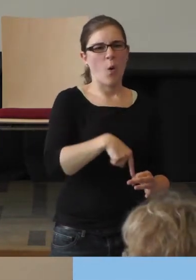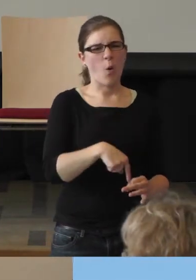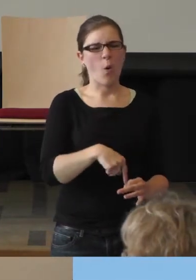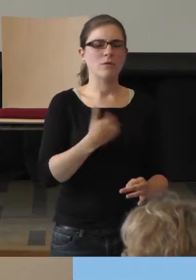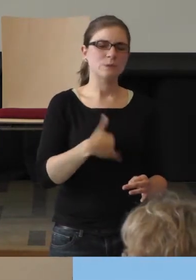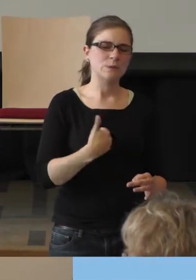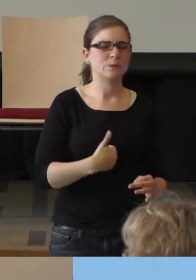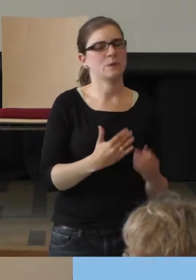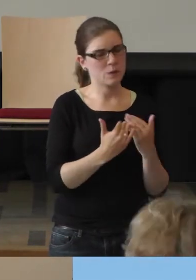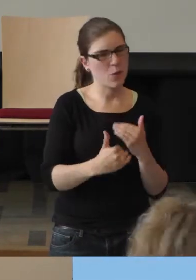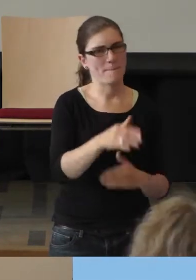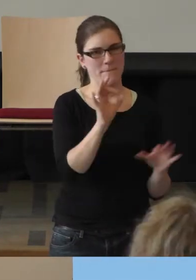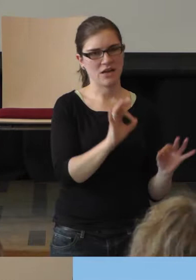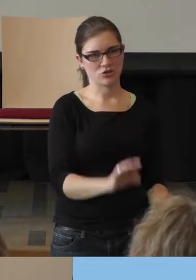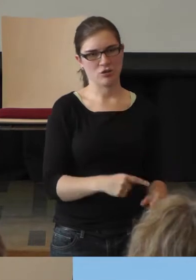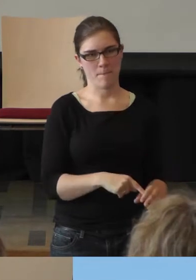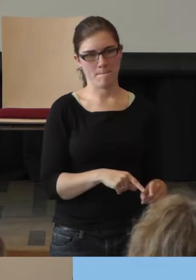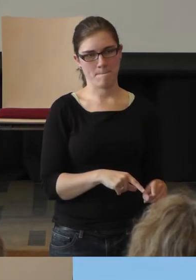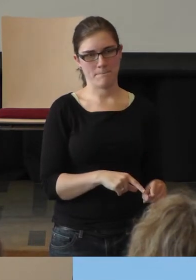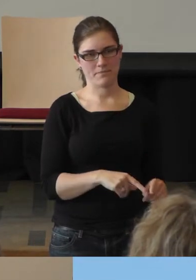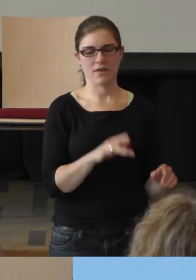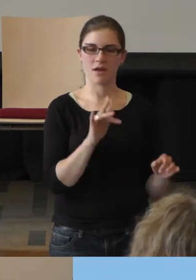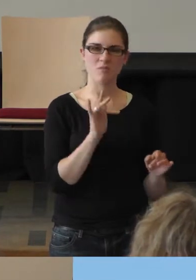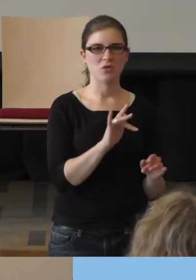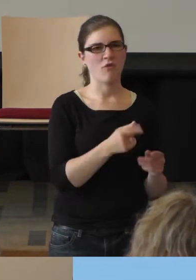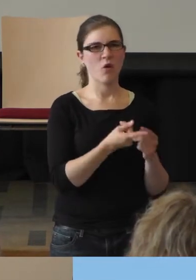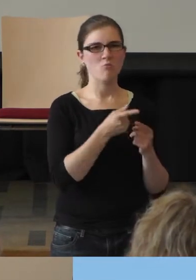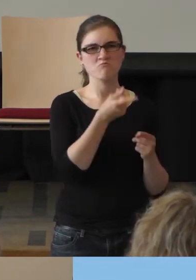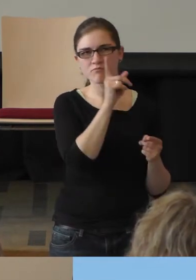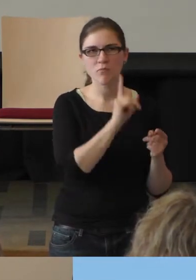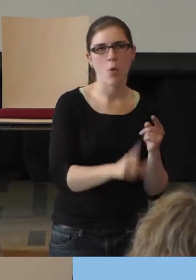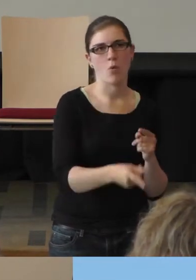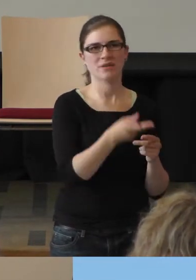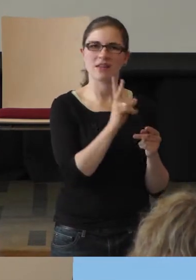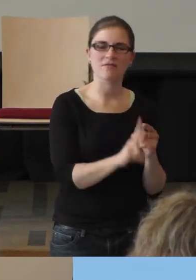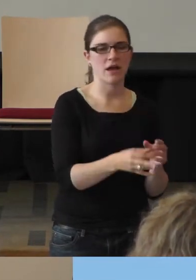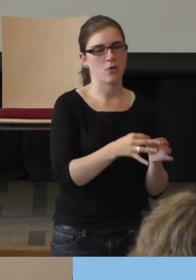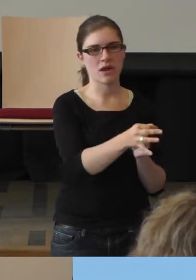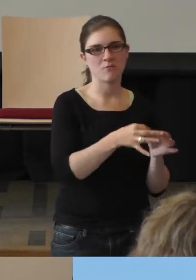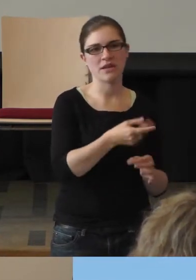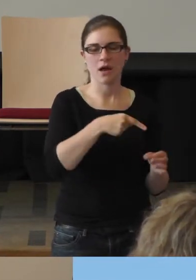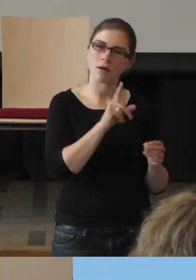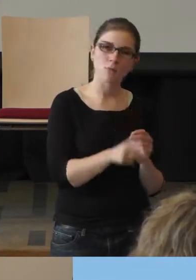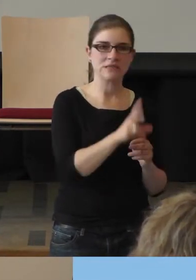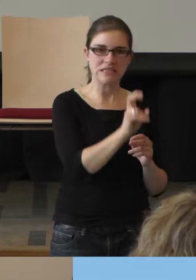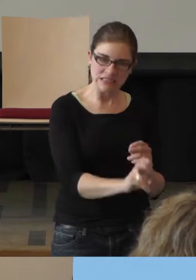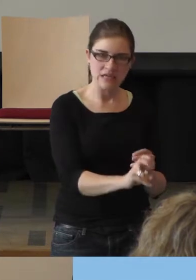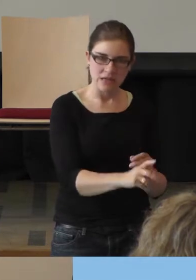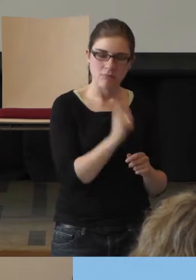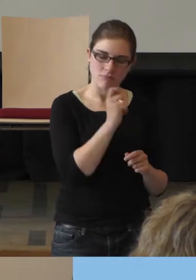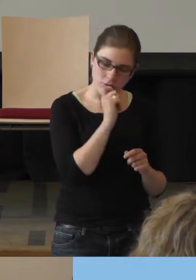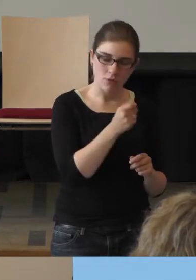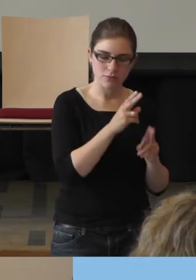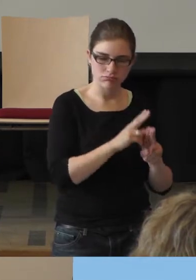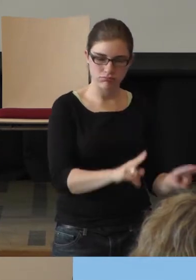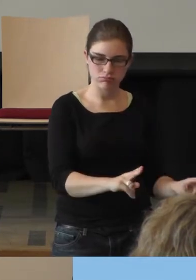Patienten die Betroffenen müssen nach 100 Metern oder nach 200 Metern sich hinsetzen dann wird es langsam wieder besser und wenn sie im Bett